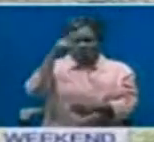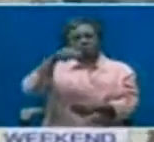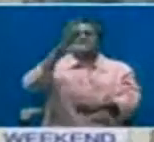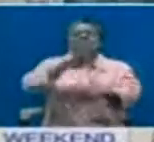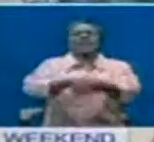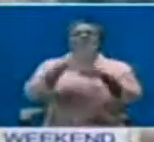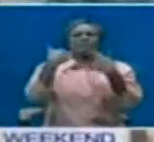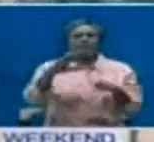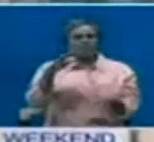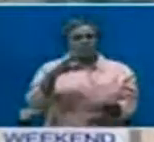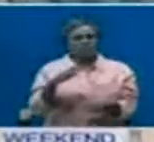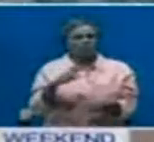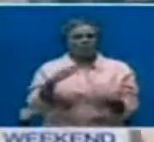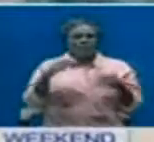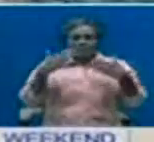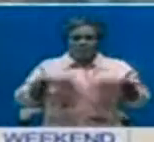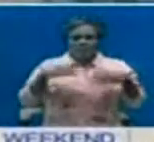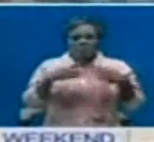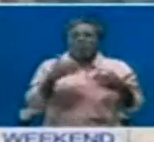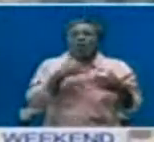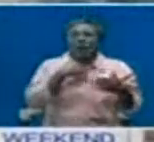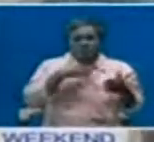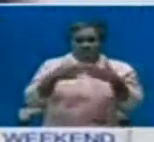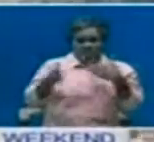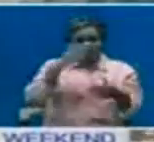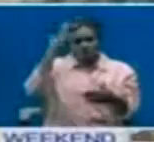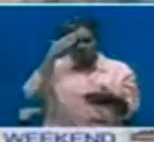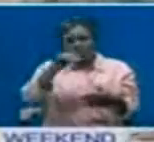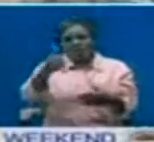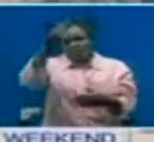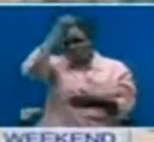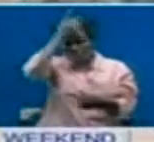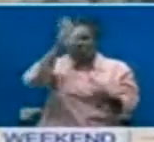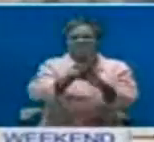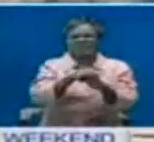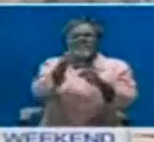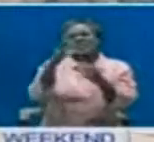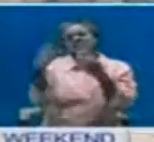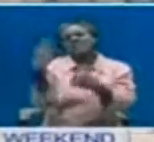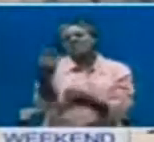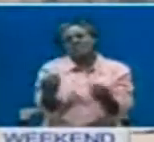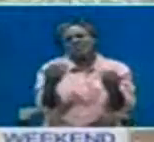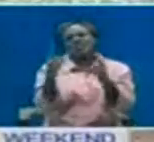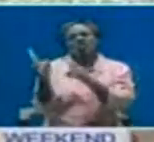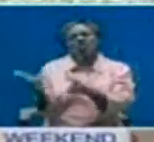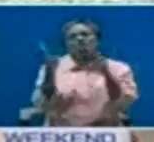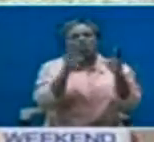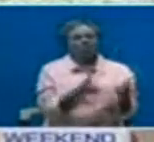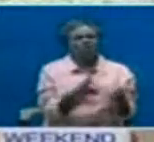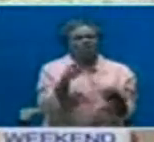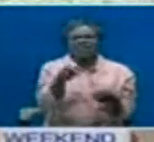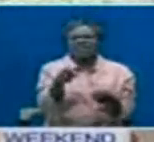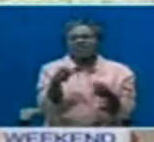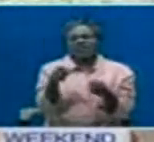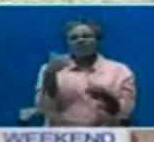nimepata. People here have learned to tell the signs of gonorrhea, but in many villages here, it is treated as a simple inconvenience. Hiyo ni kitu ambaye